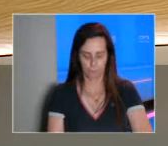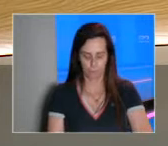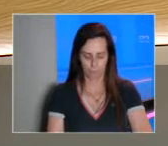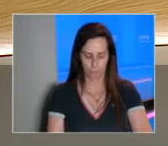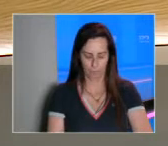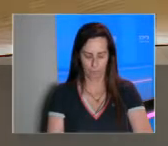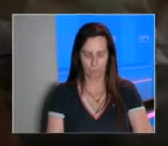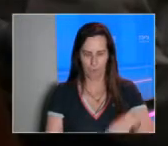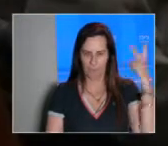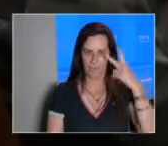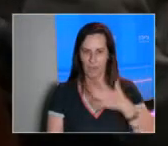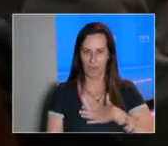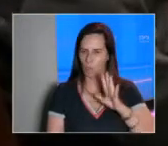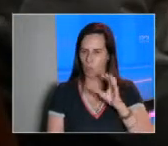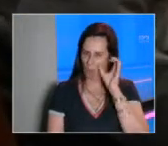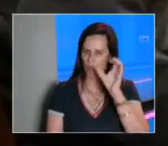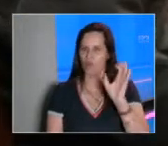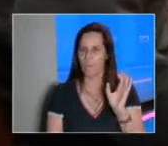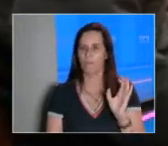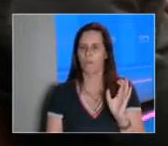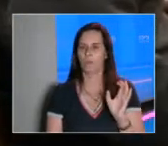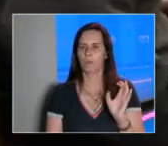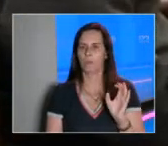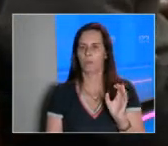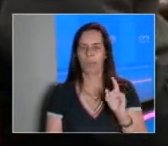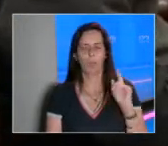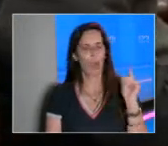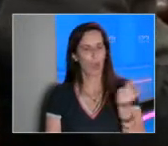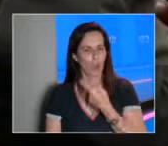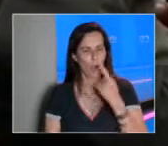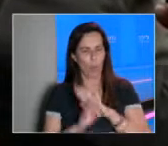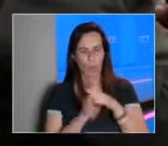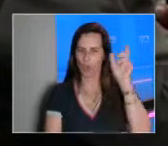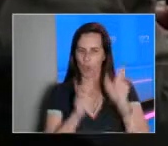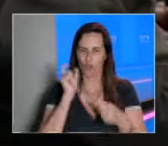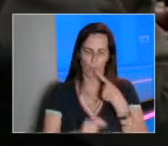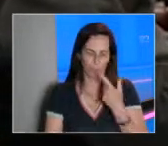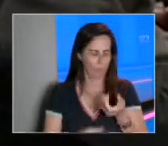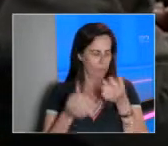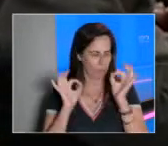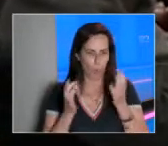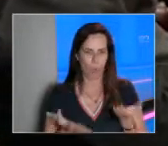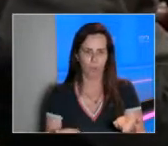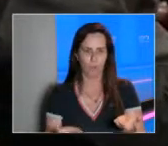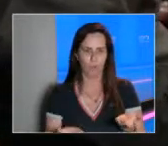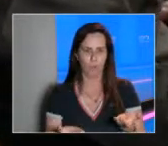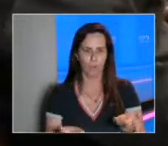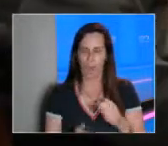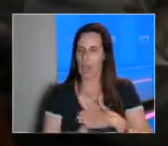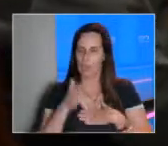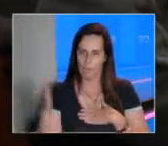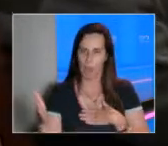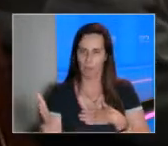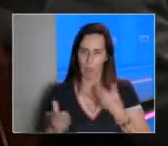ודאי. אנחנו מאוד קשובים בכלל למה שהעם אומר, בטח לחלק הימני